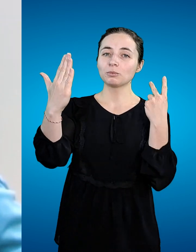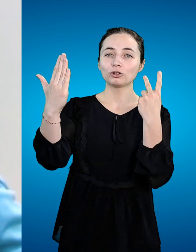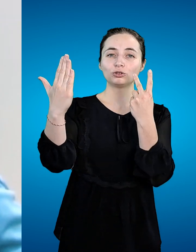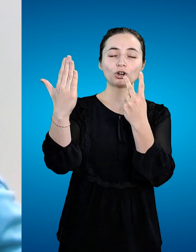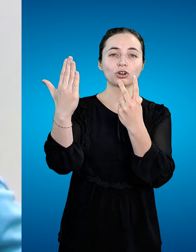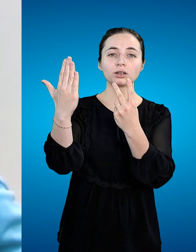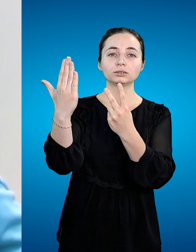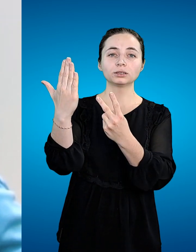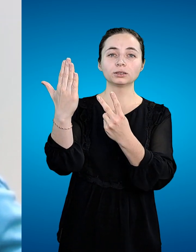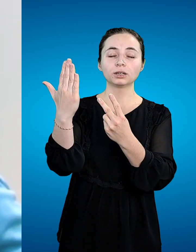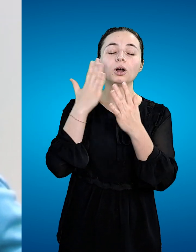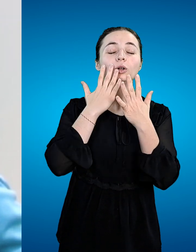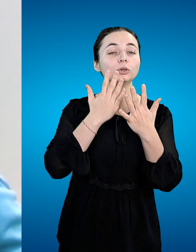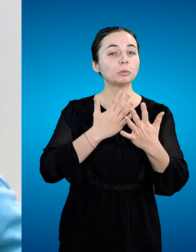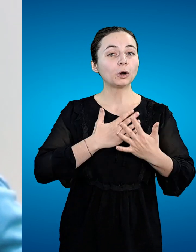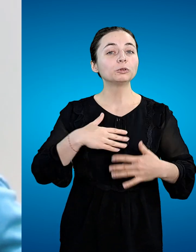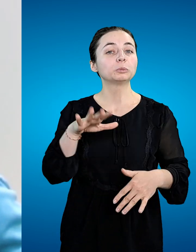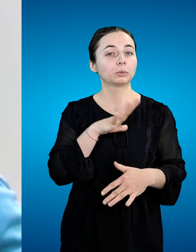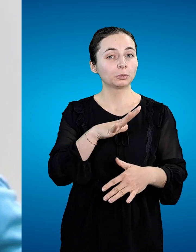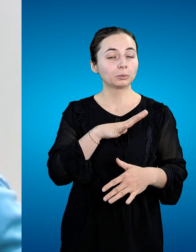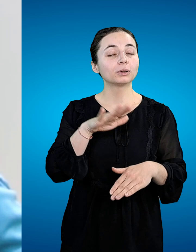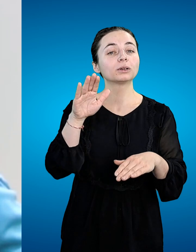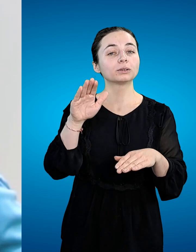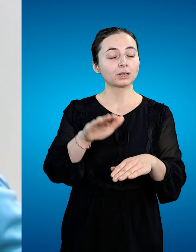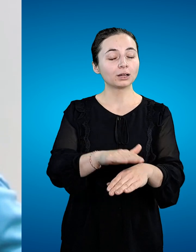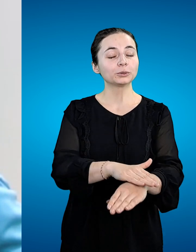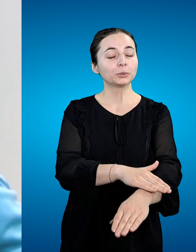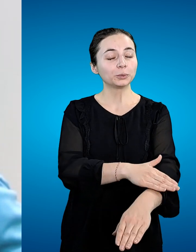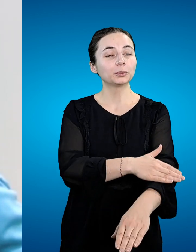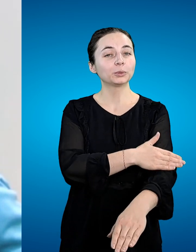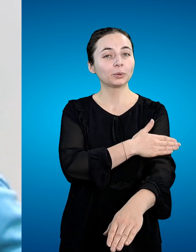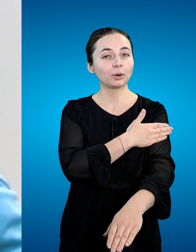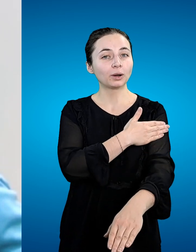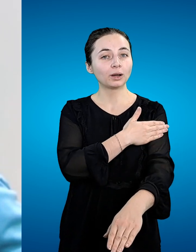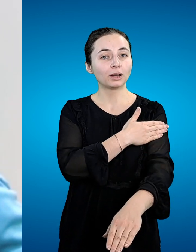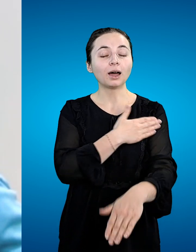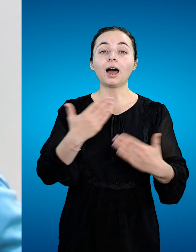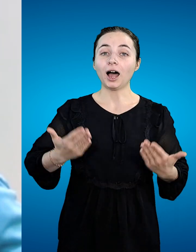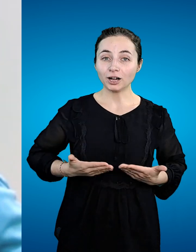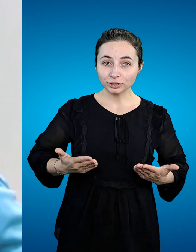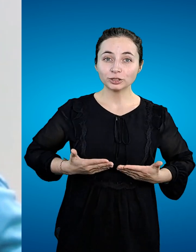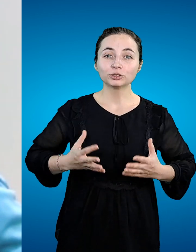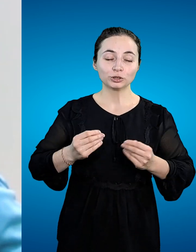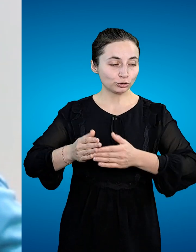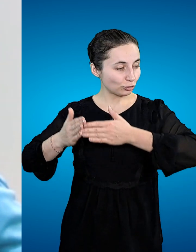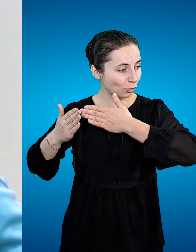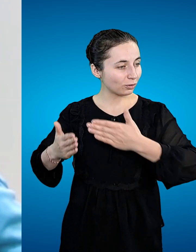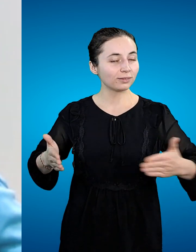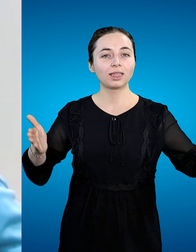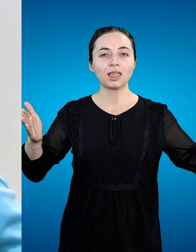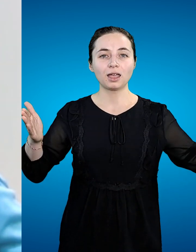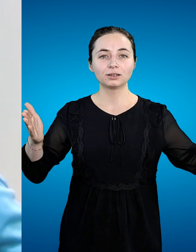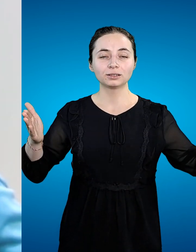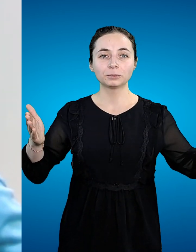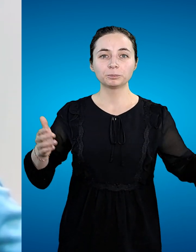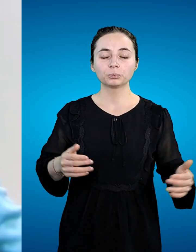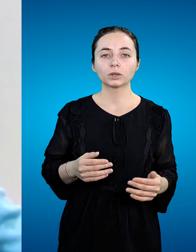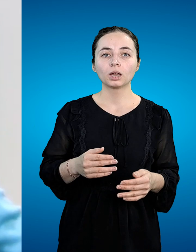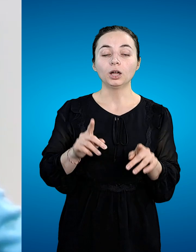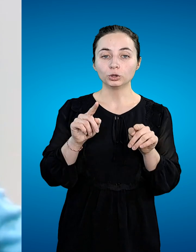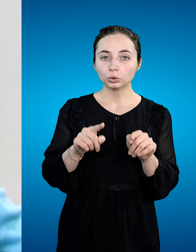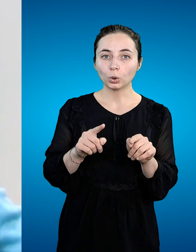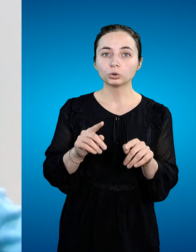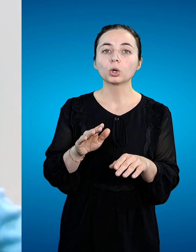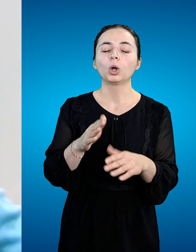зеркальном отражении. Любовь бывает долгою, а жизнь еще длиннее. Ну, то